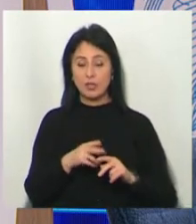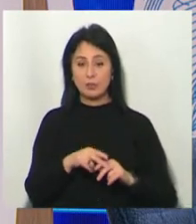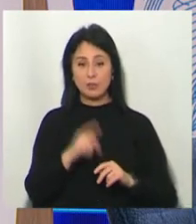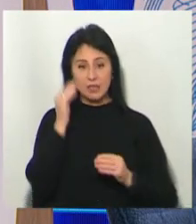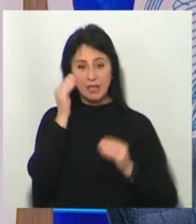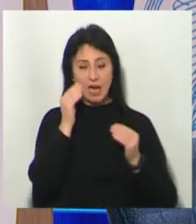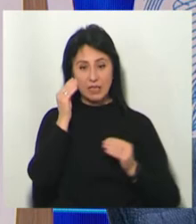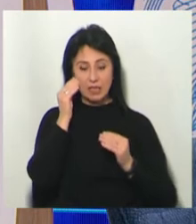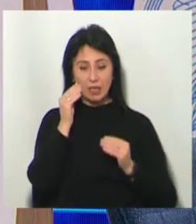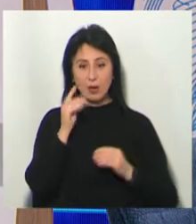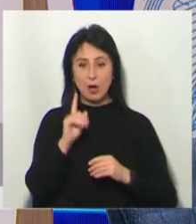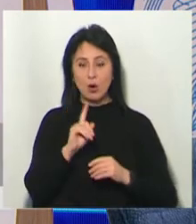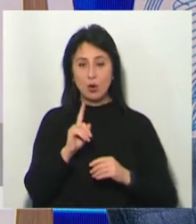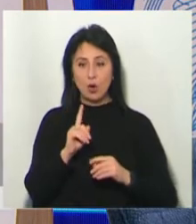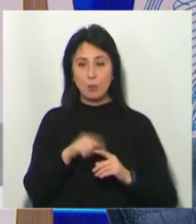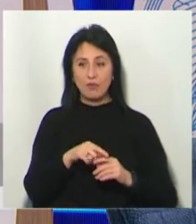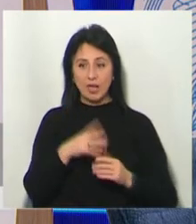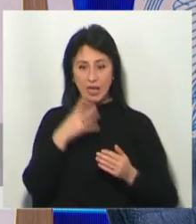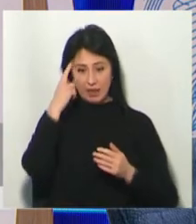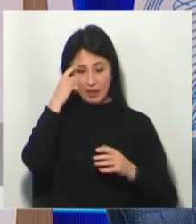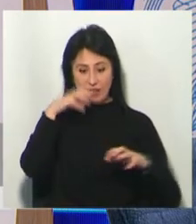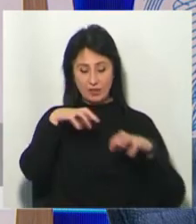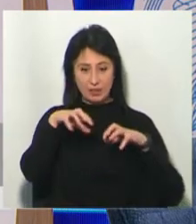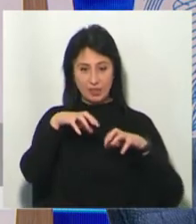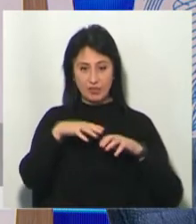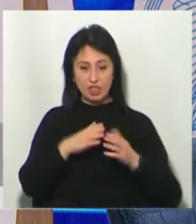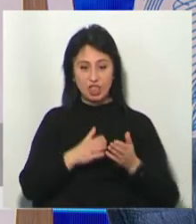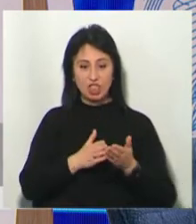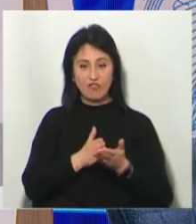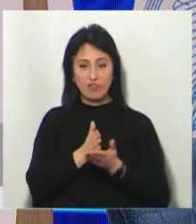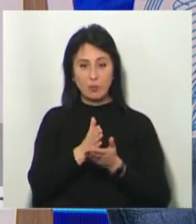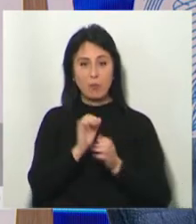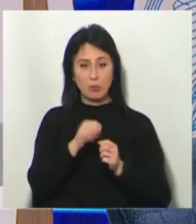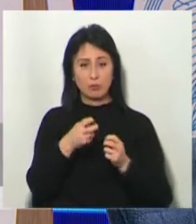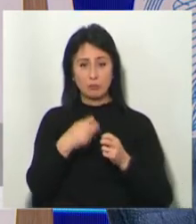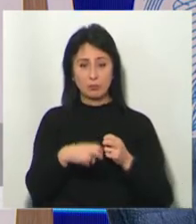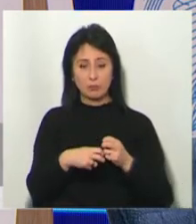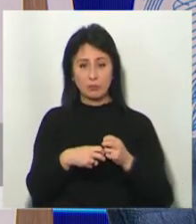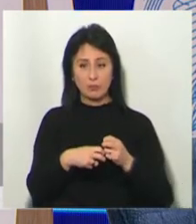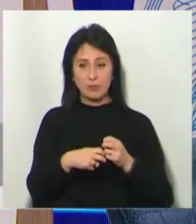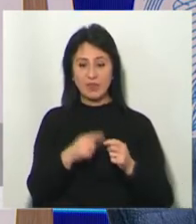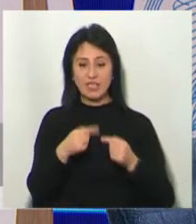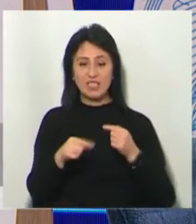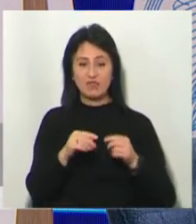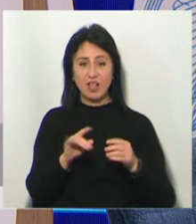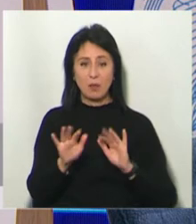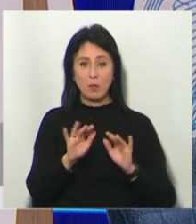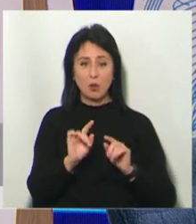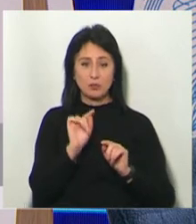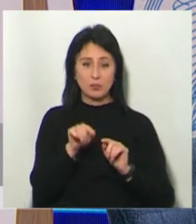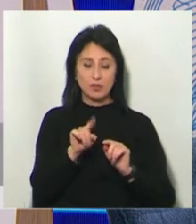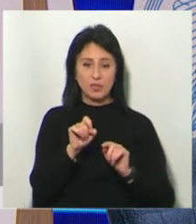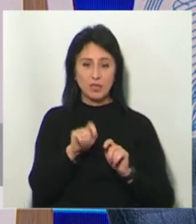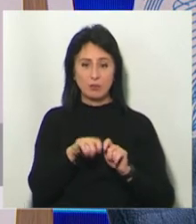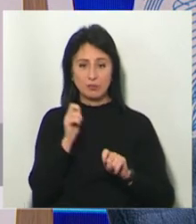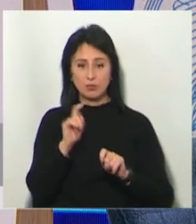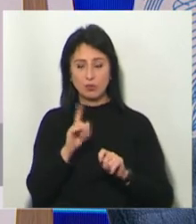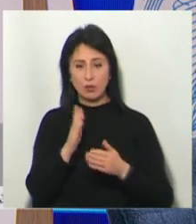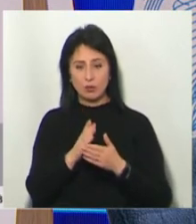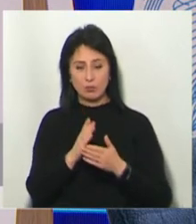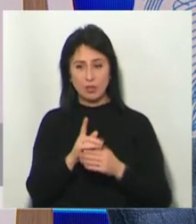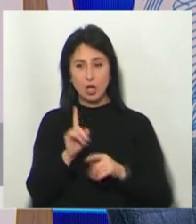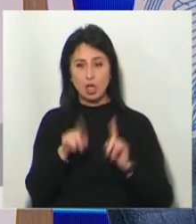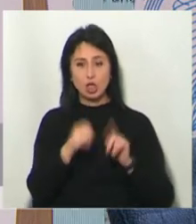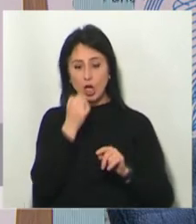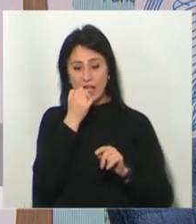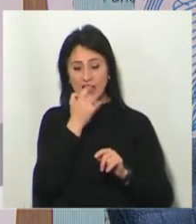იმის გააზრება, რომ თავის ტვინის ფუნქცია შეიძლება შეფერხდეს სხვადასხვა პროცესის გამო და არის